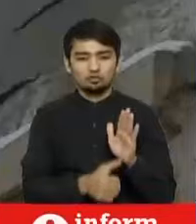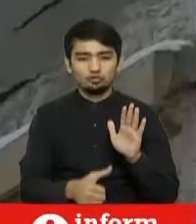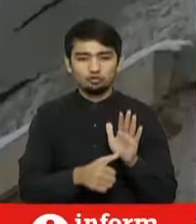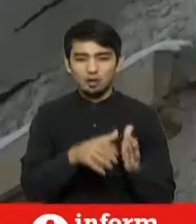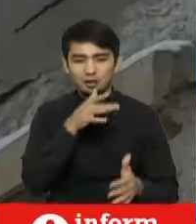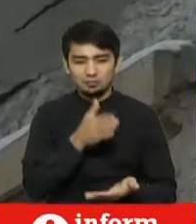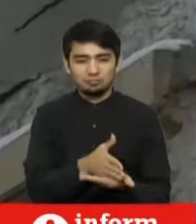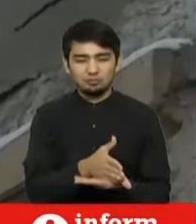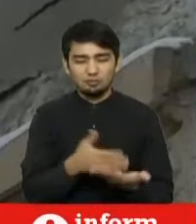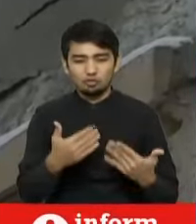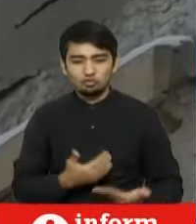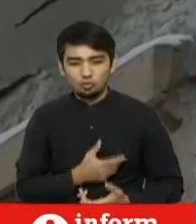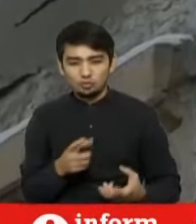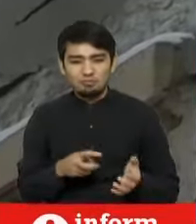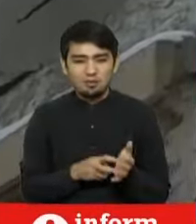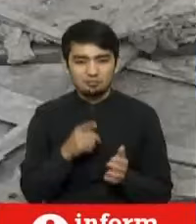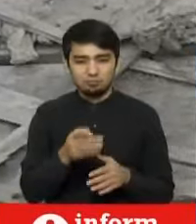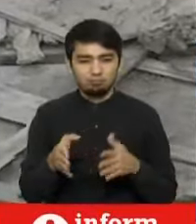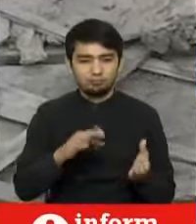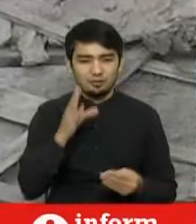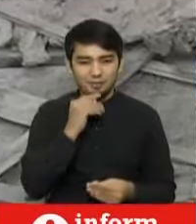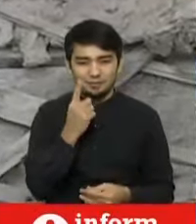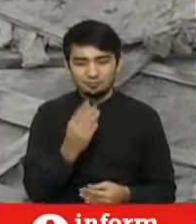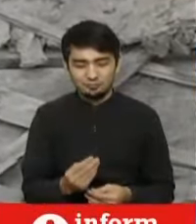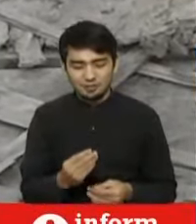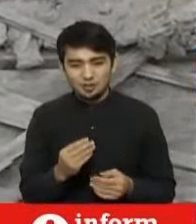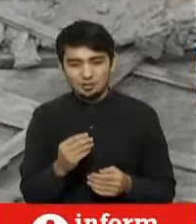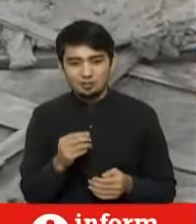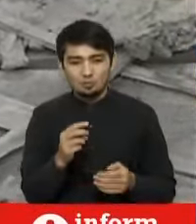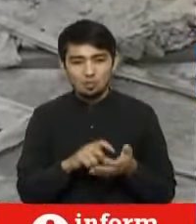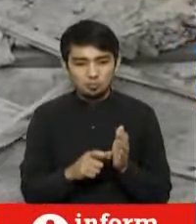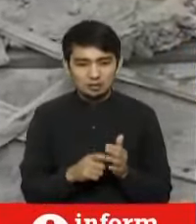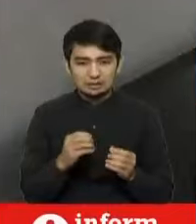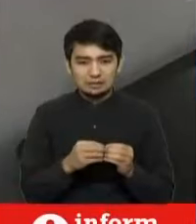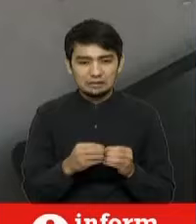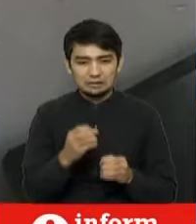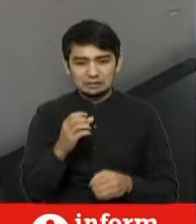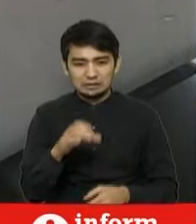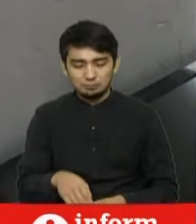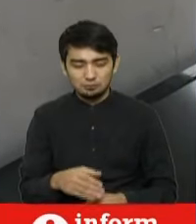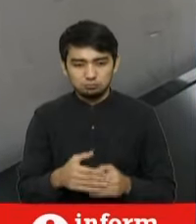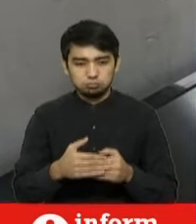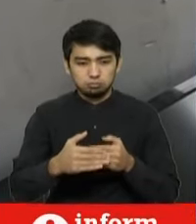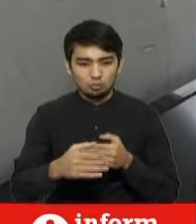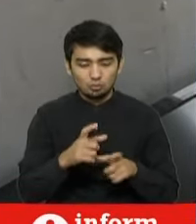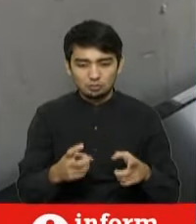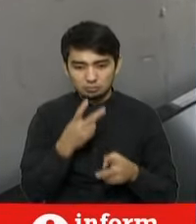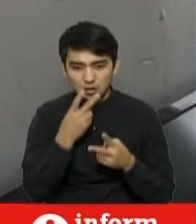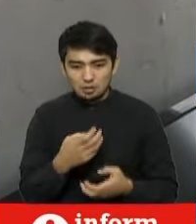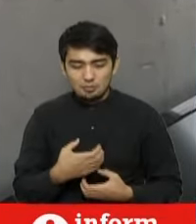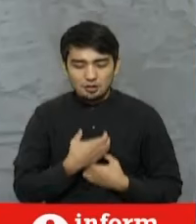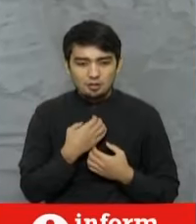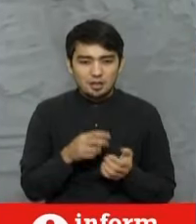лет жильцы боятся что он разрушится за день в комнатах отошли стены на десятки сантиметров люди оказались в ужасе в доме резко